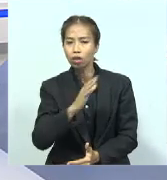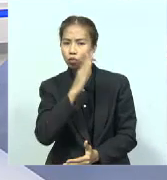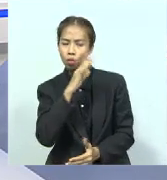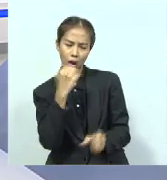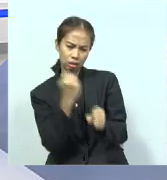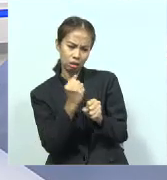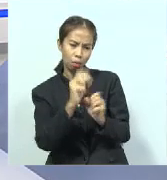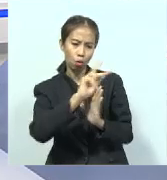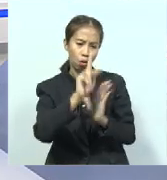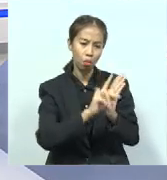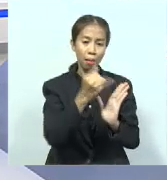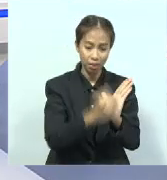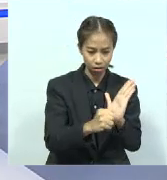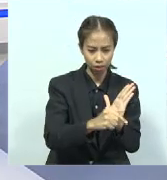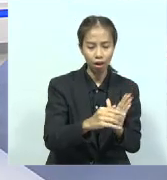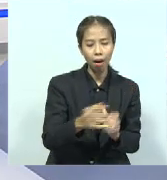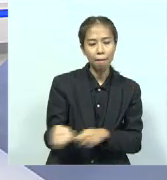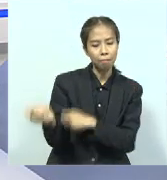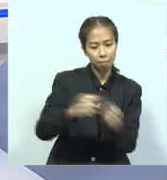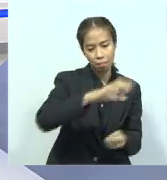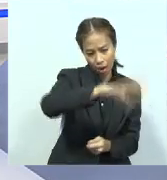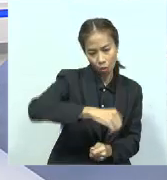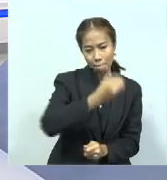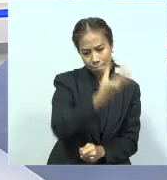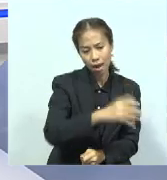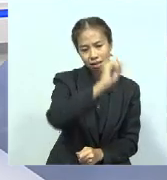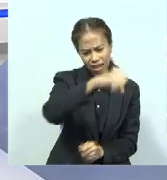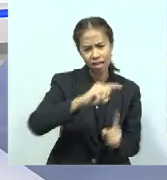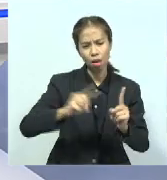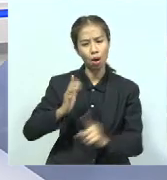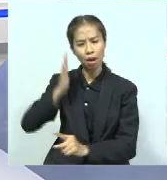ไปเนี่ยวันนี้อาจจะจับได้เยอะแต่ต่อไปปลาหมดคราวนี้ชาวประมงจะทำอย่างไรนะครับ